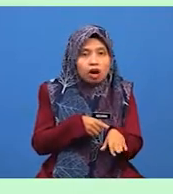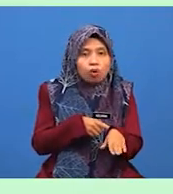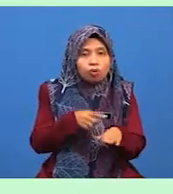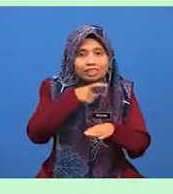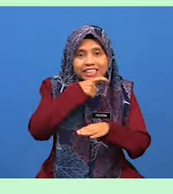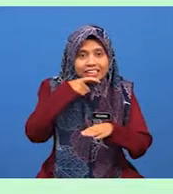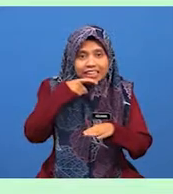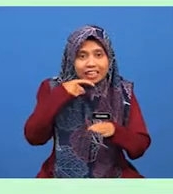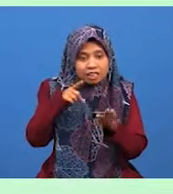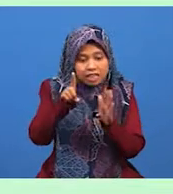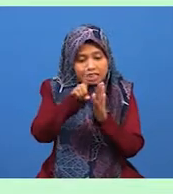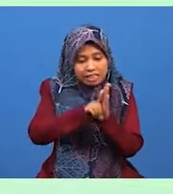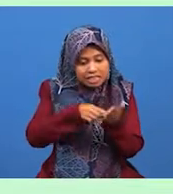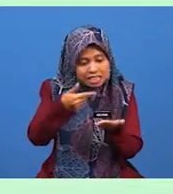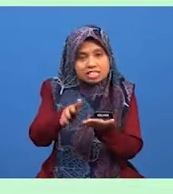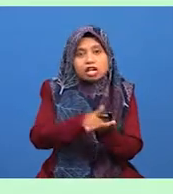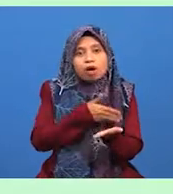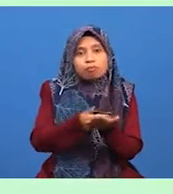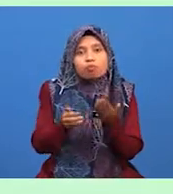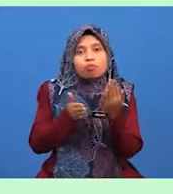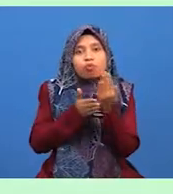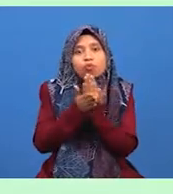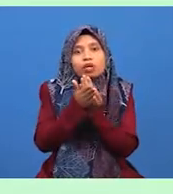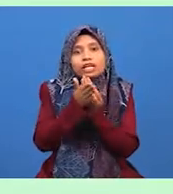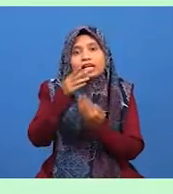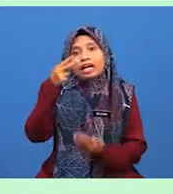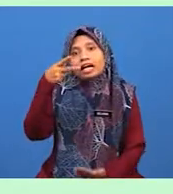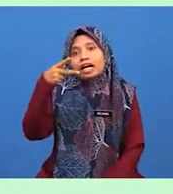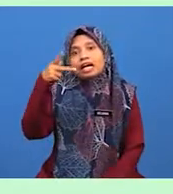disapu oleh Kalis.